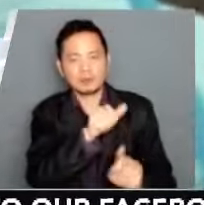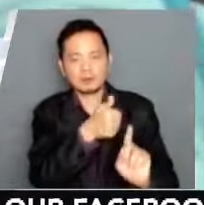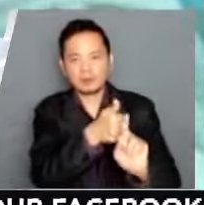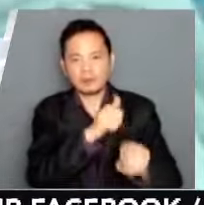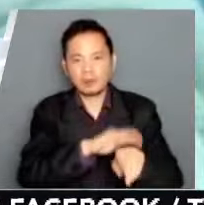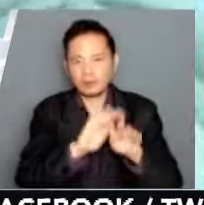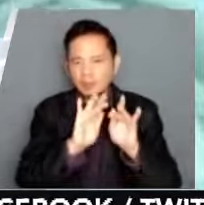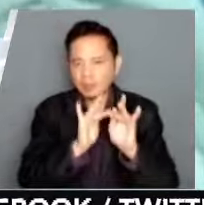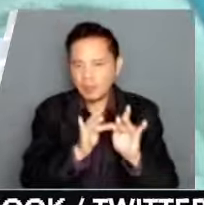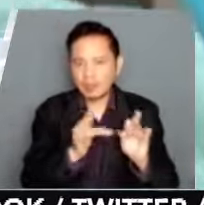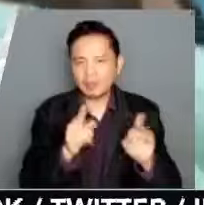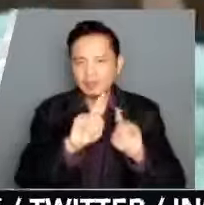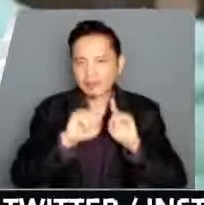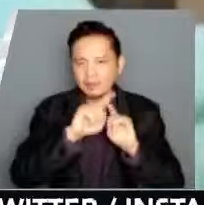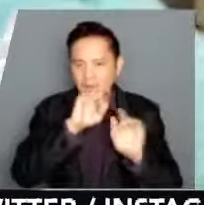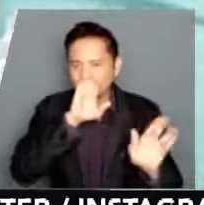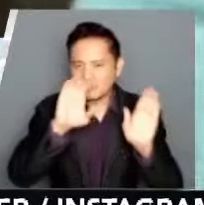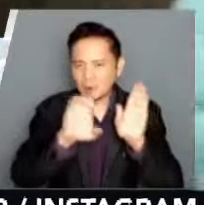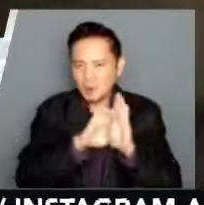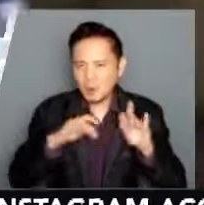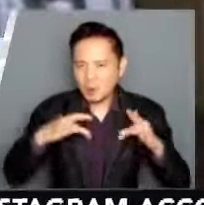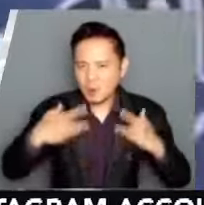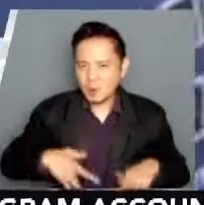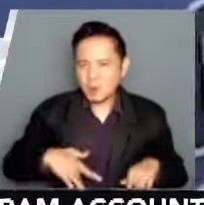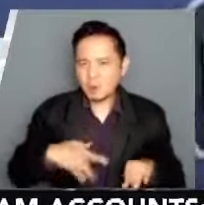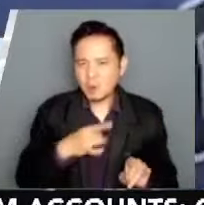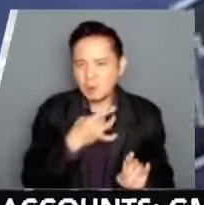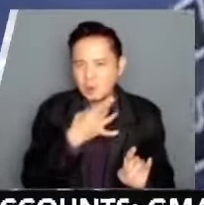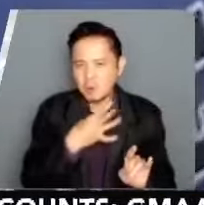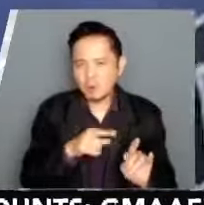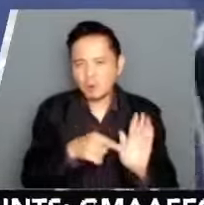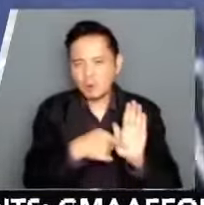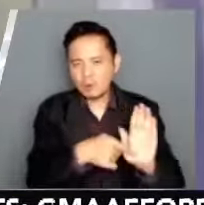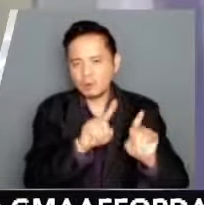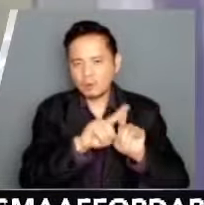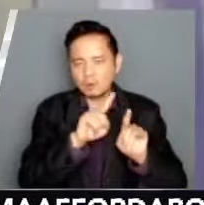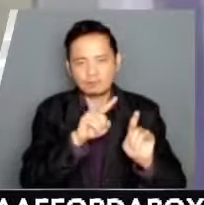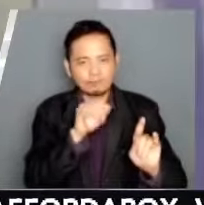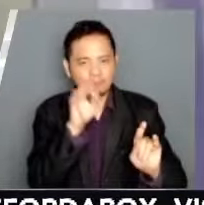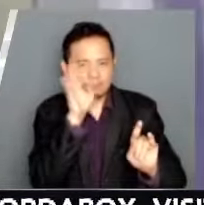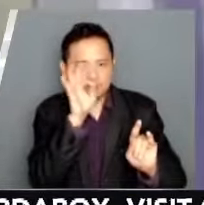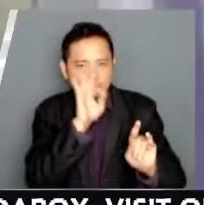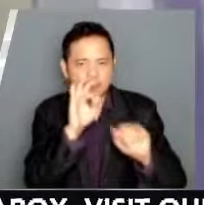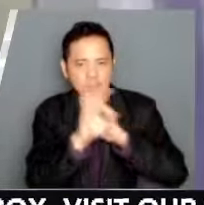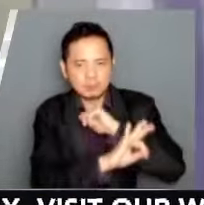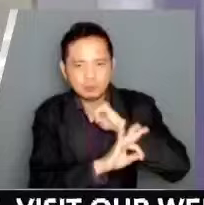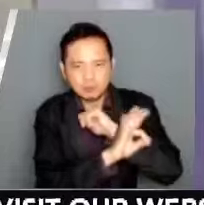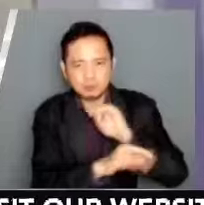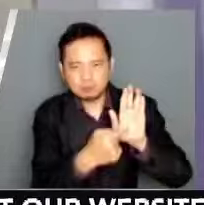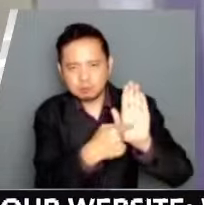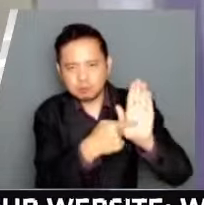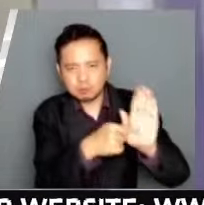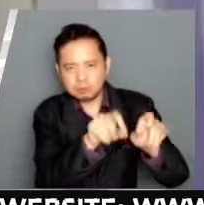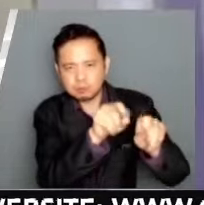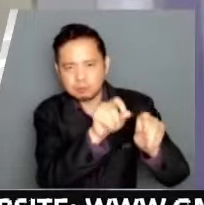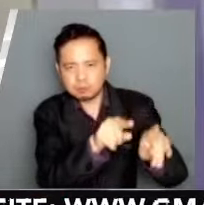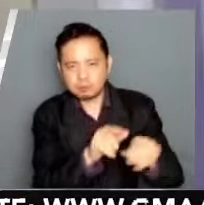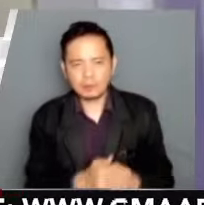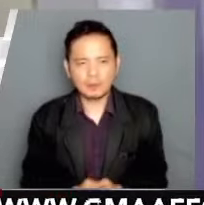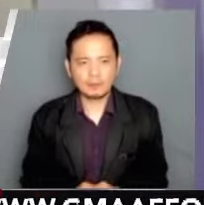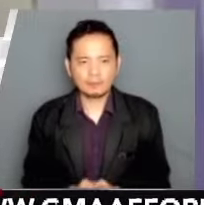mga hubad na larawan ng mga Menor De Edad sa mga customer ng mga Pinoy at banyaga so hindi talaga aware Itong mga